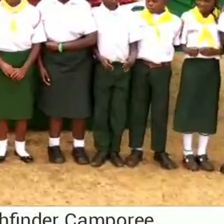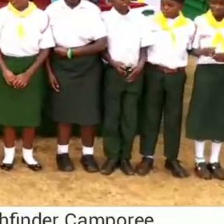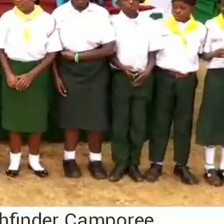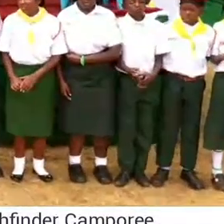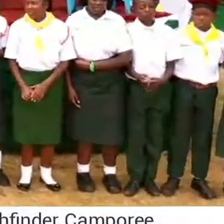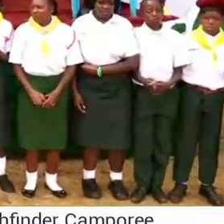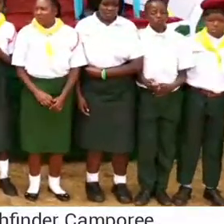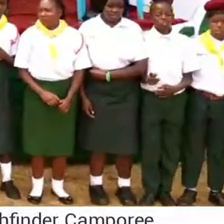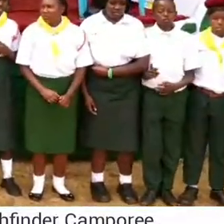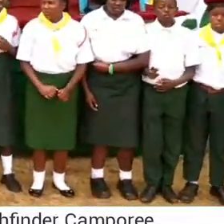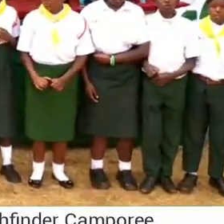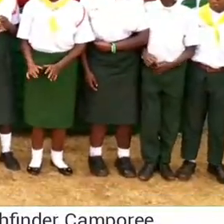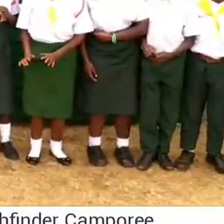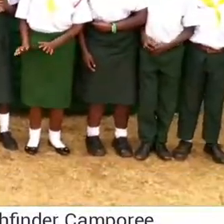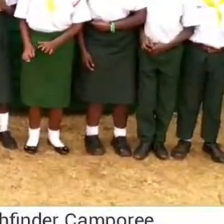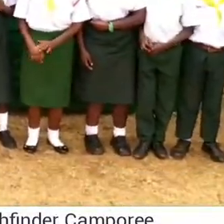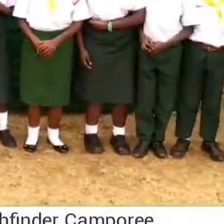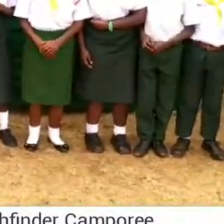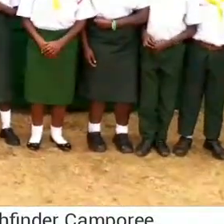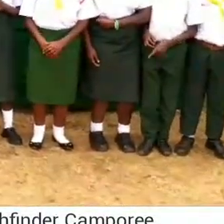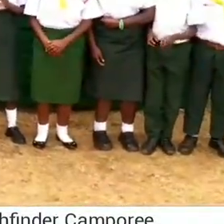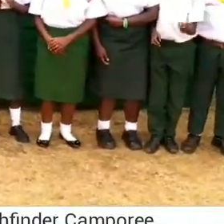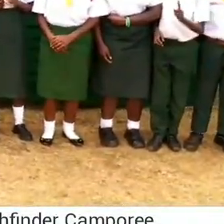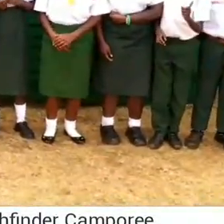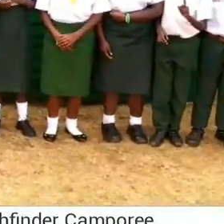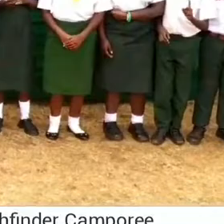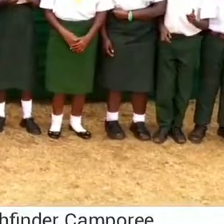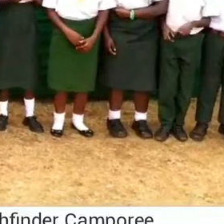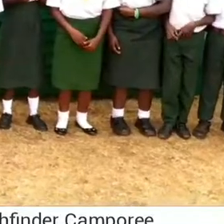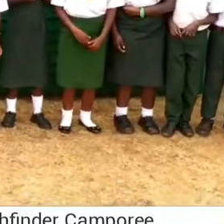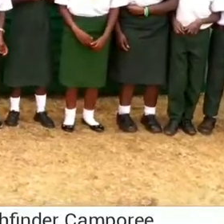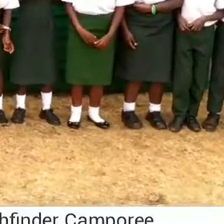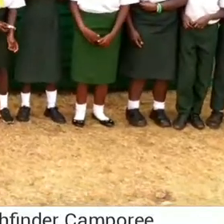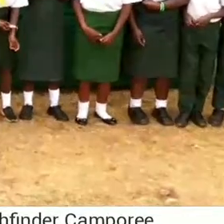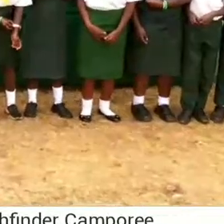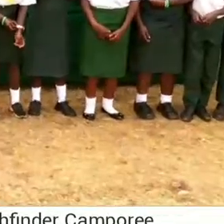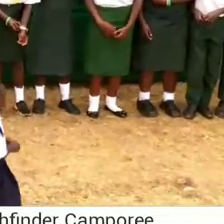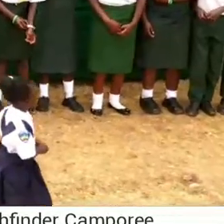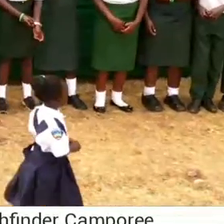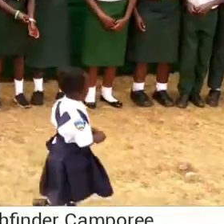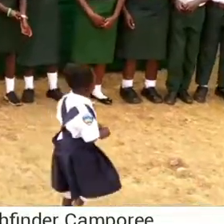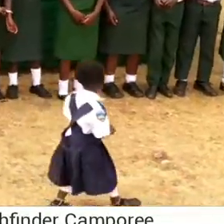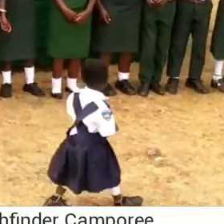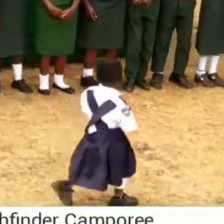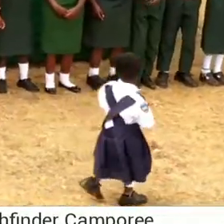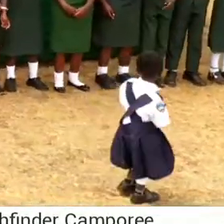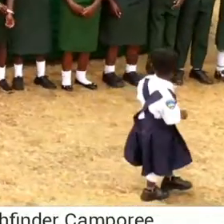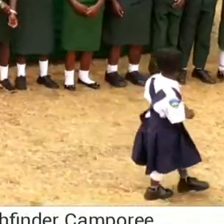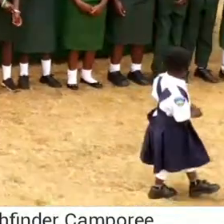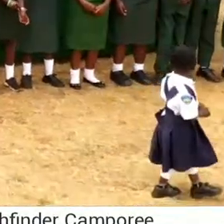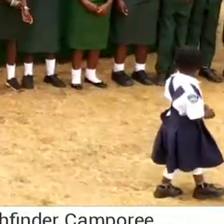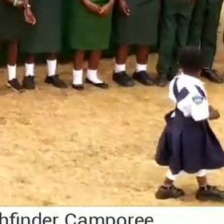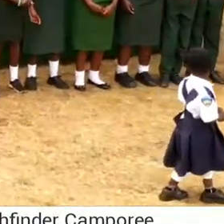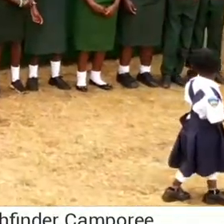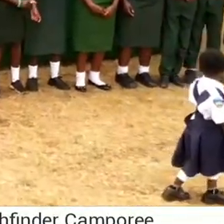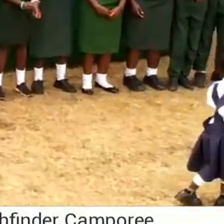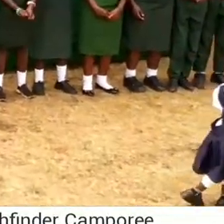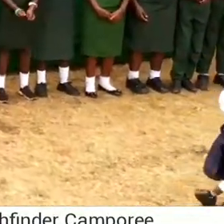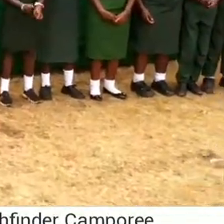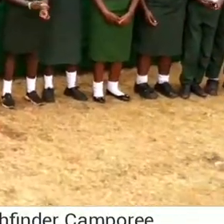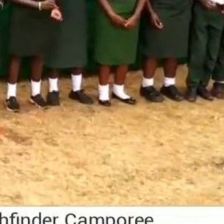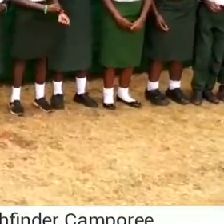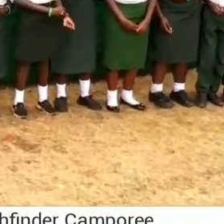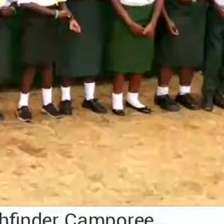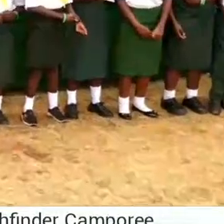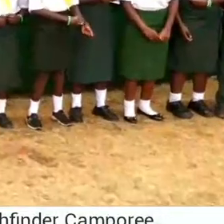Bila Yesu yote bure, wesi chochote mwanadamu. Hatima yake mwanadamu